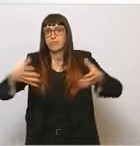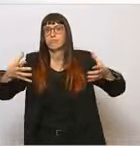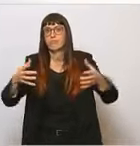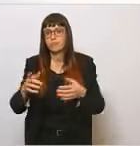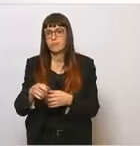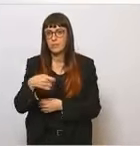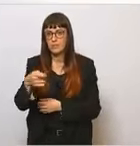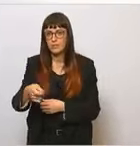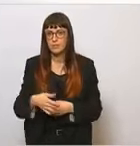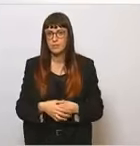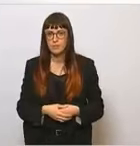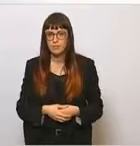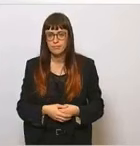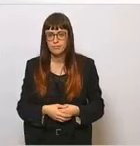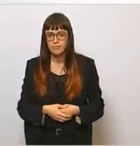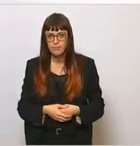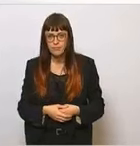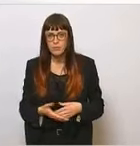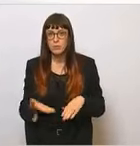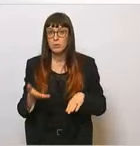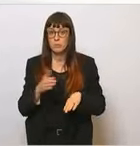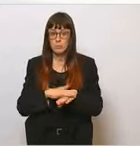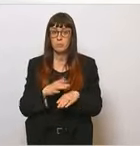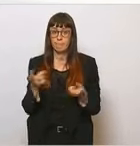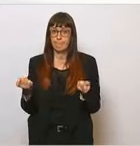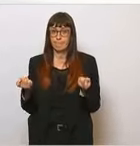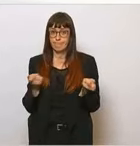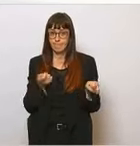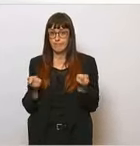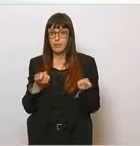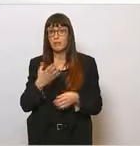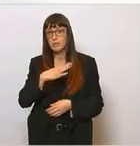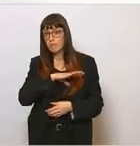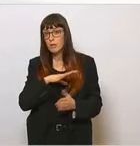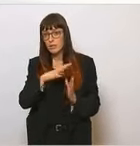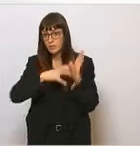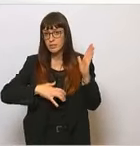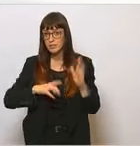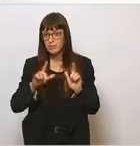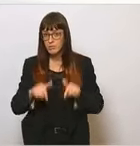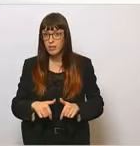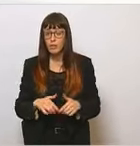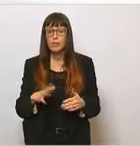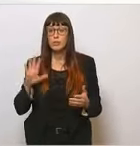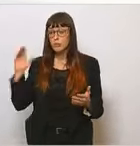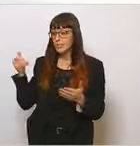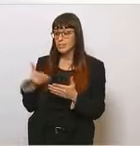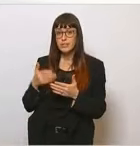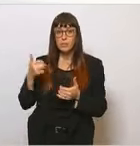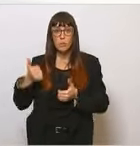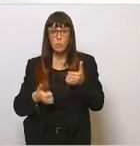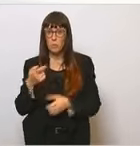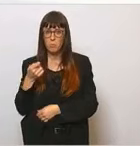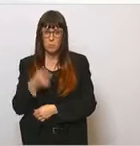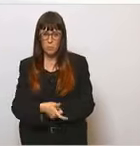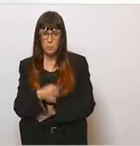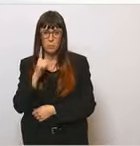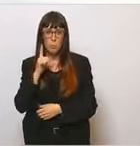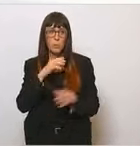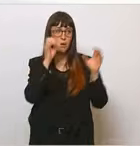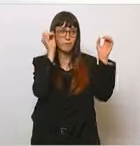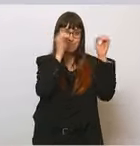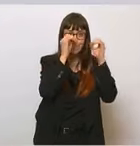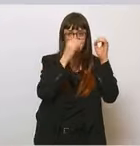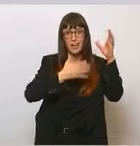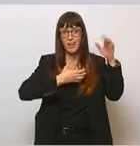les acteurs, puisque les entreprises comme Apple et Google fixent les règles, ils édictent les règles